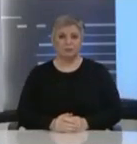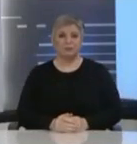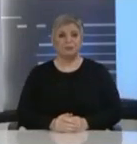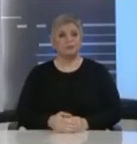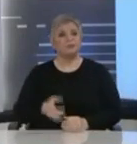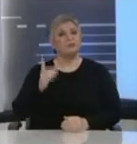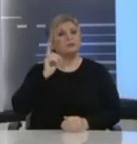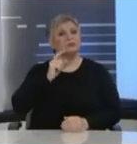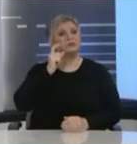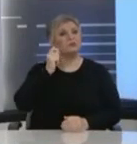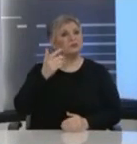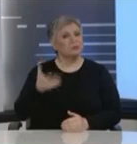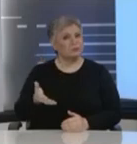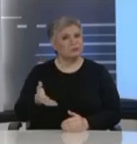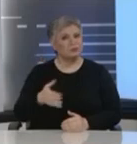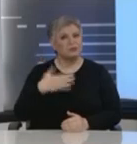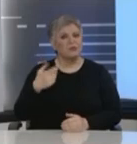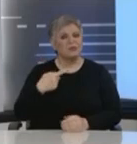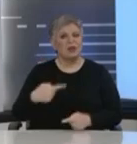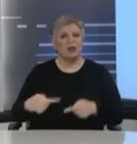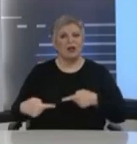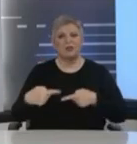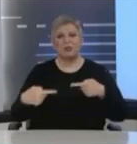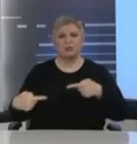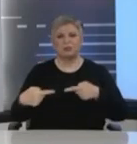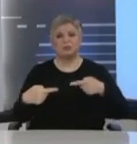Κυρίες και κύριοι βουλευτές, ο σκληρός ανταγωνισμός των μεγάλων